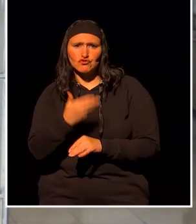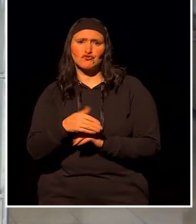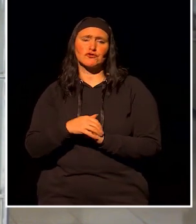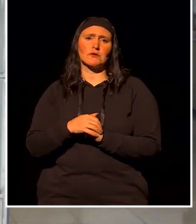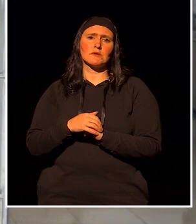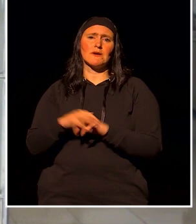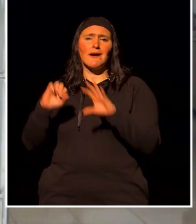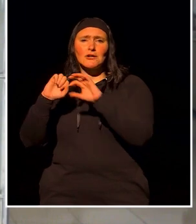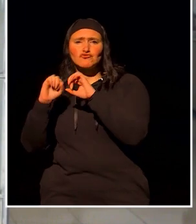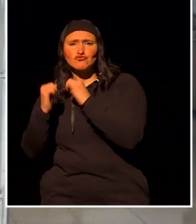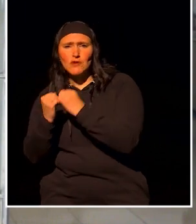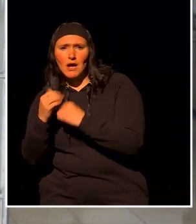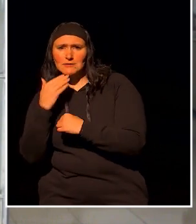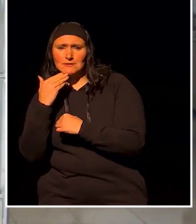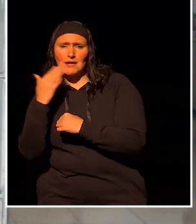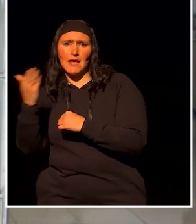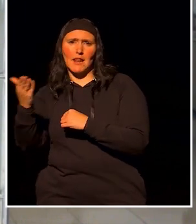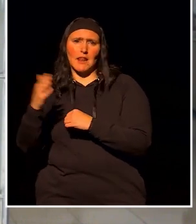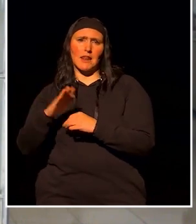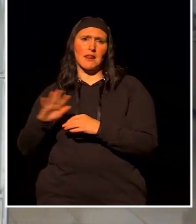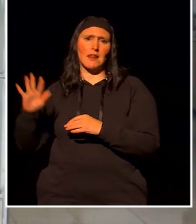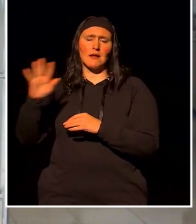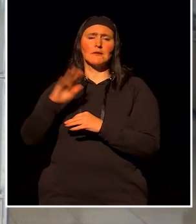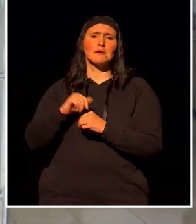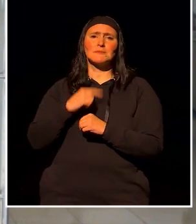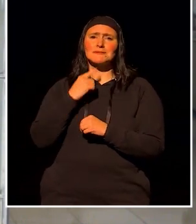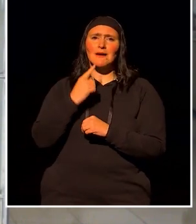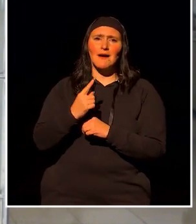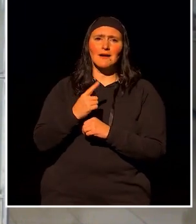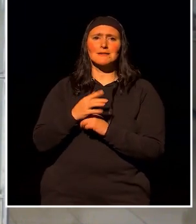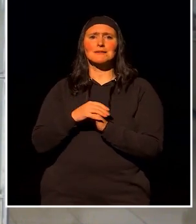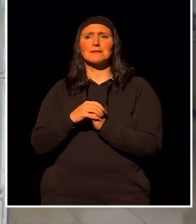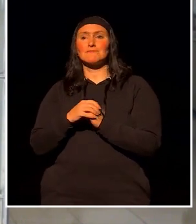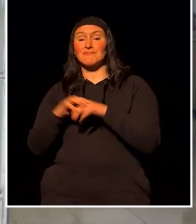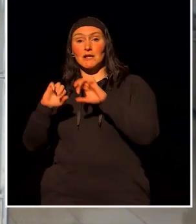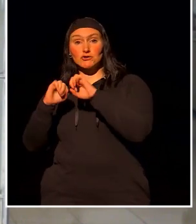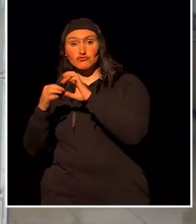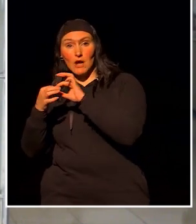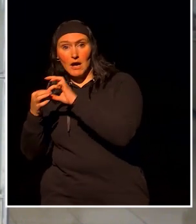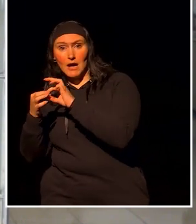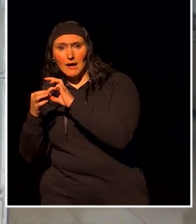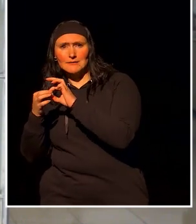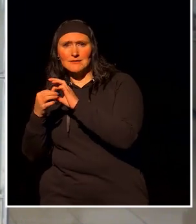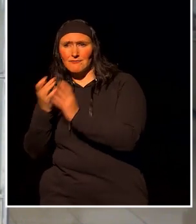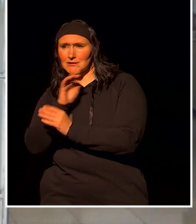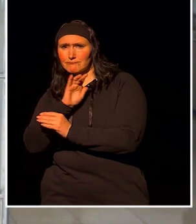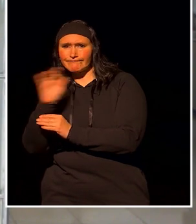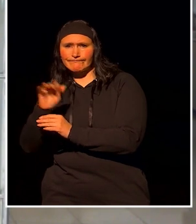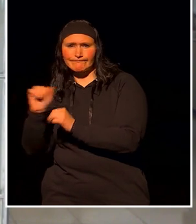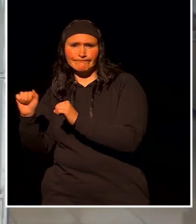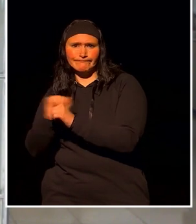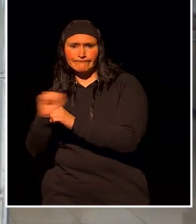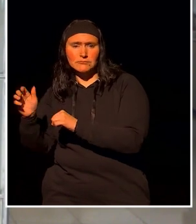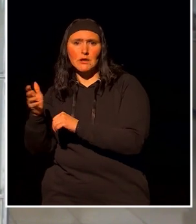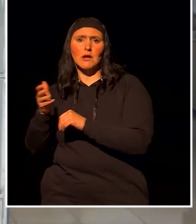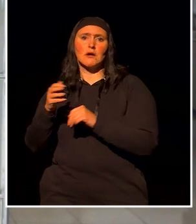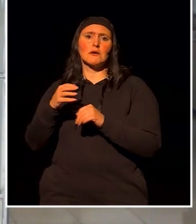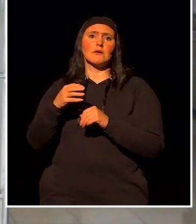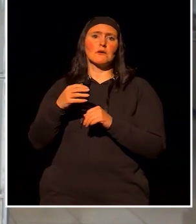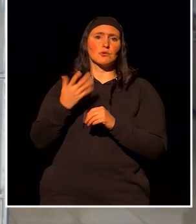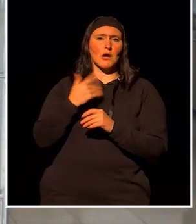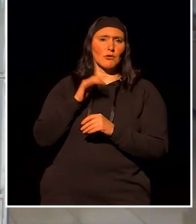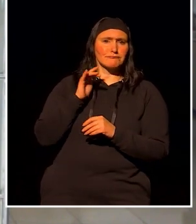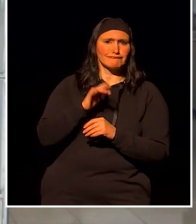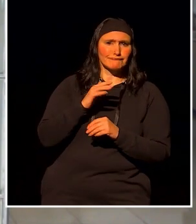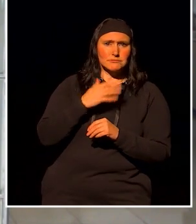zwischen Antisemitismus und Antizionismus, also die Gegnerschaft zu der Ausübung